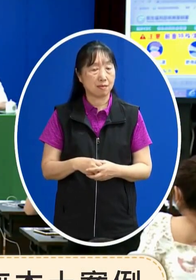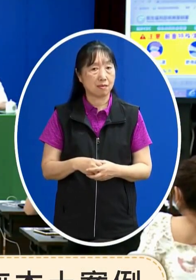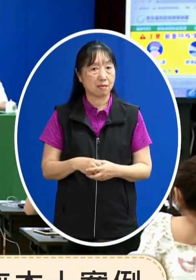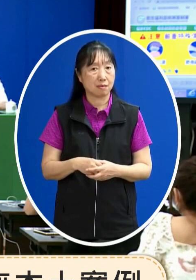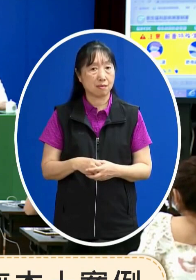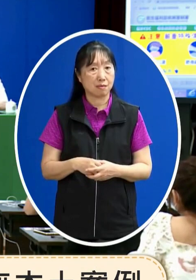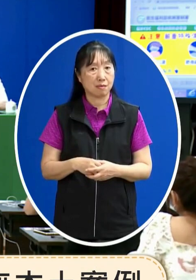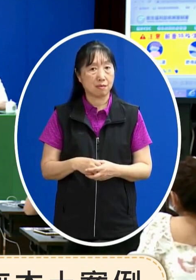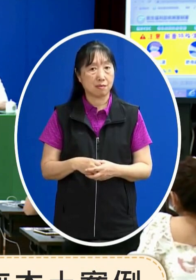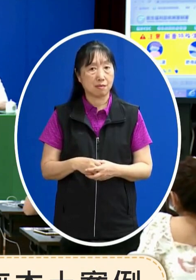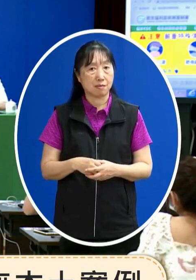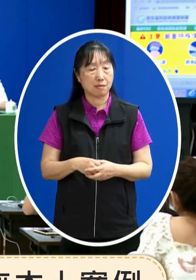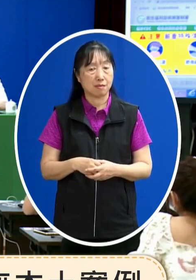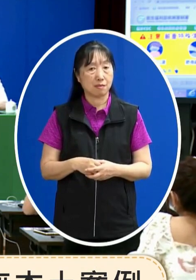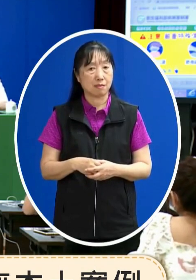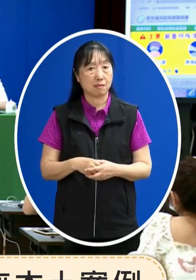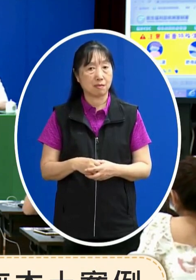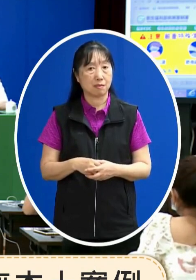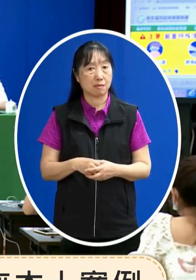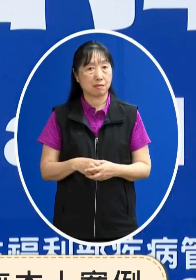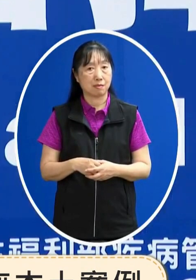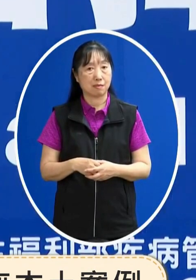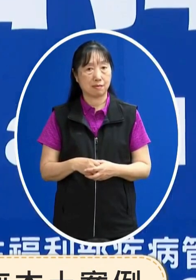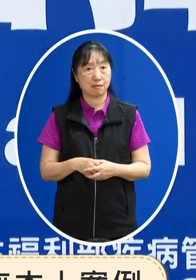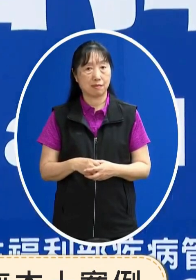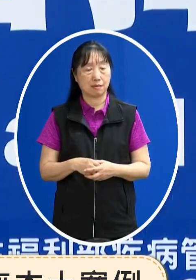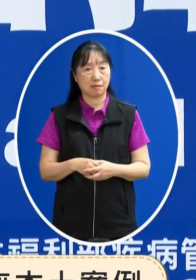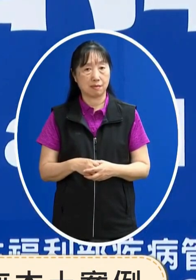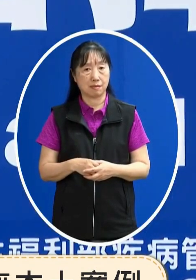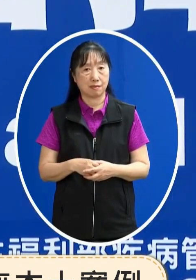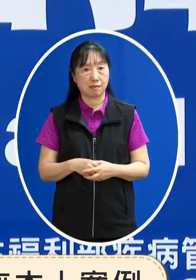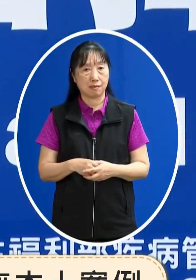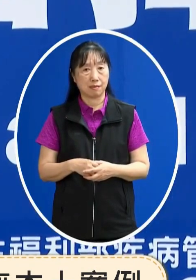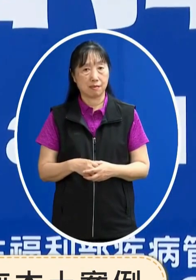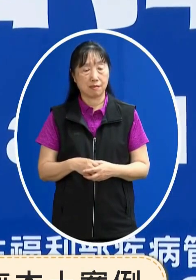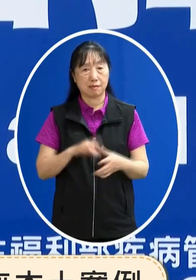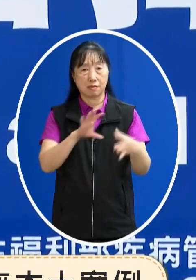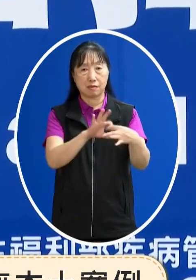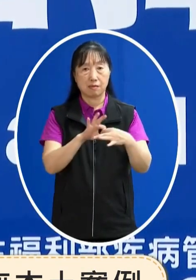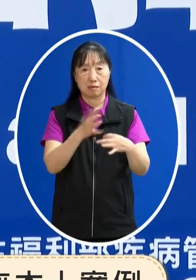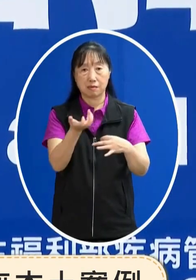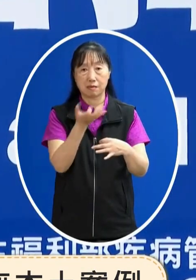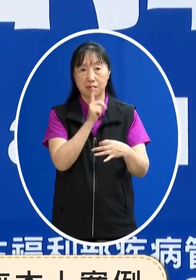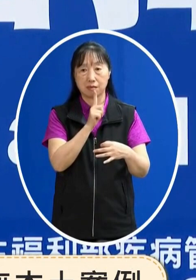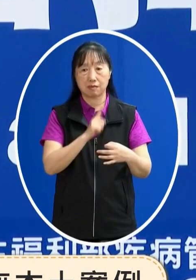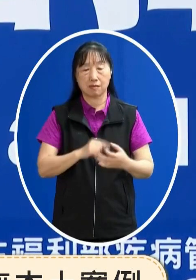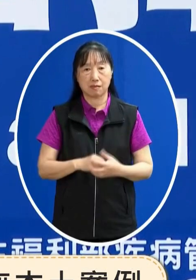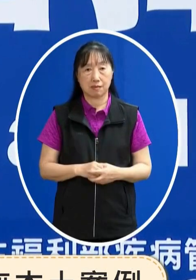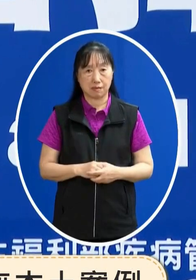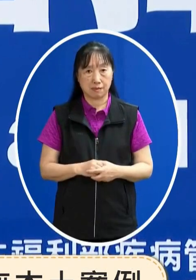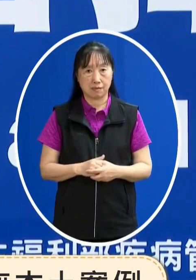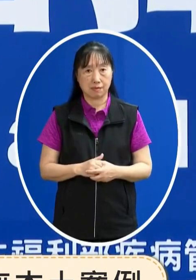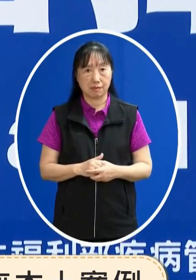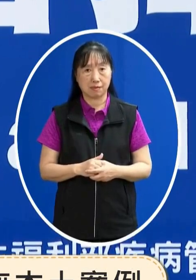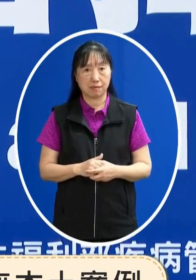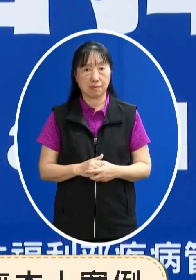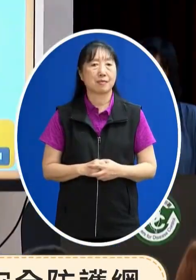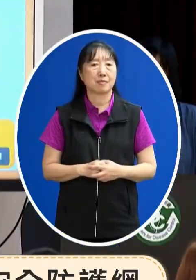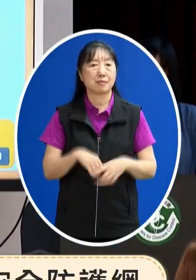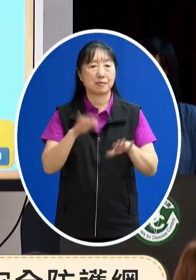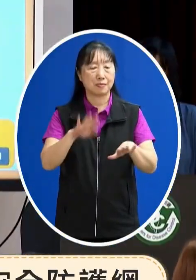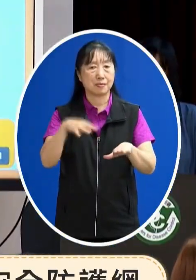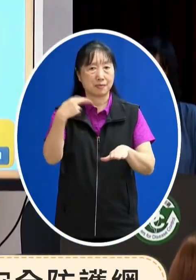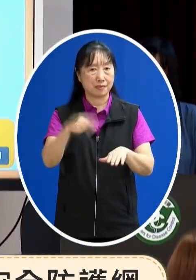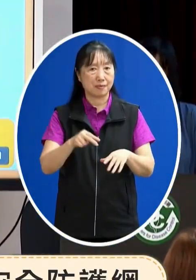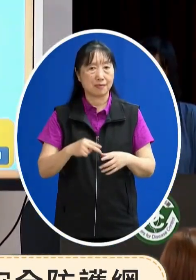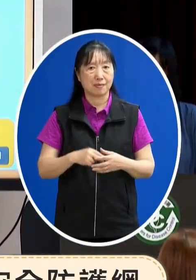每一站的国内确诊人数每增加到细胞43人，由细胞27人接触隔离。